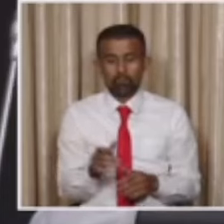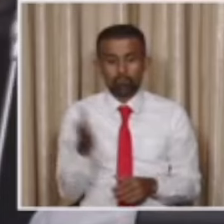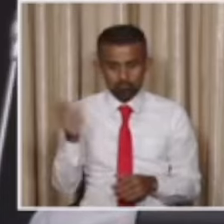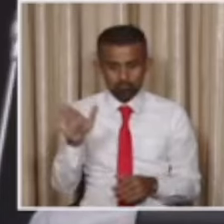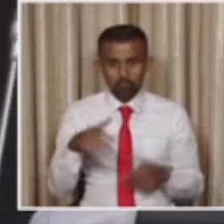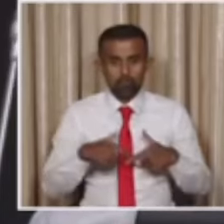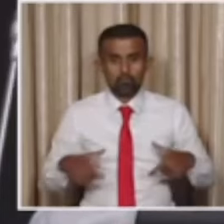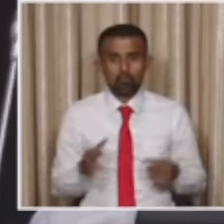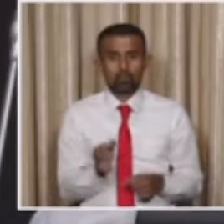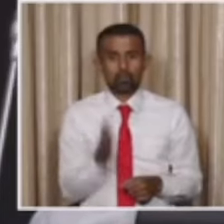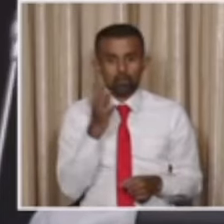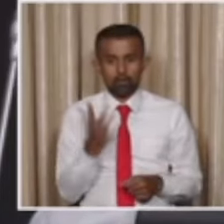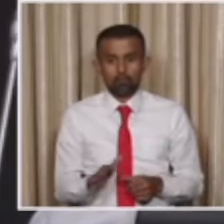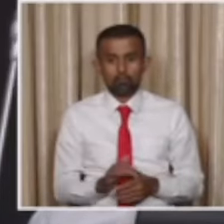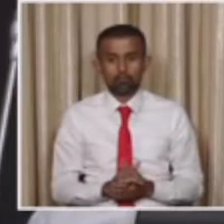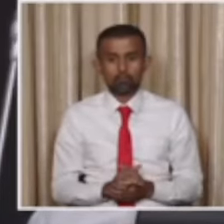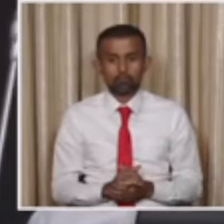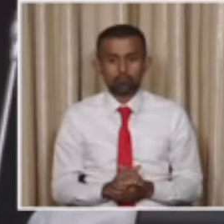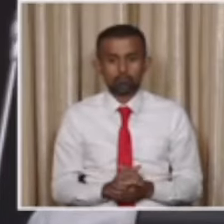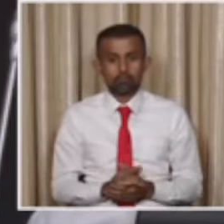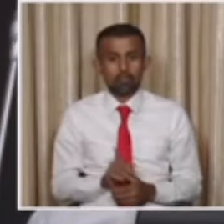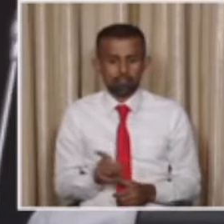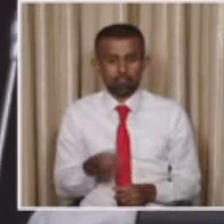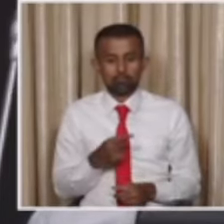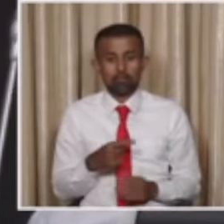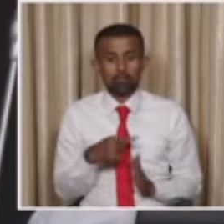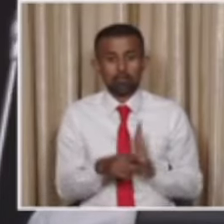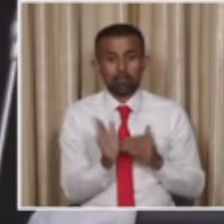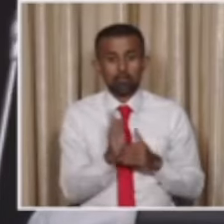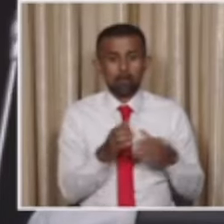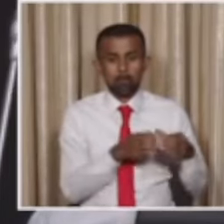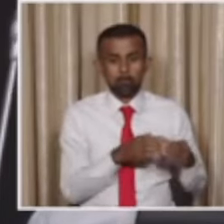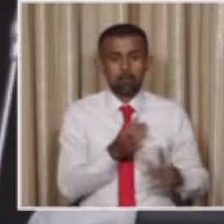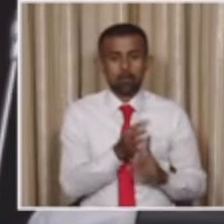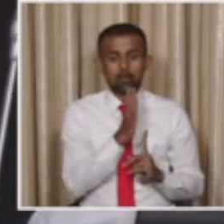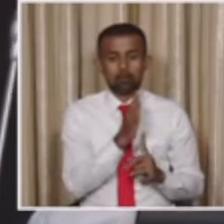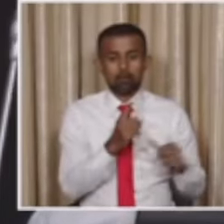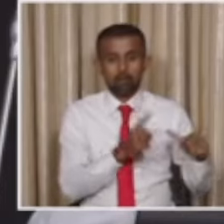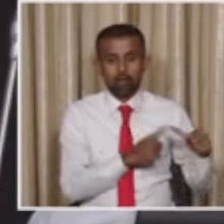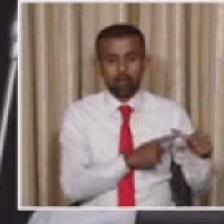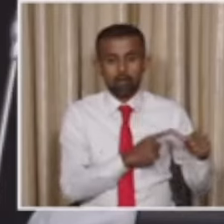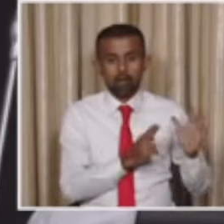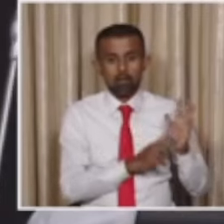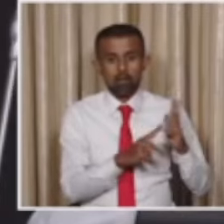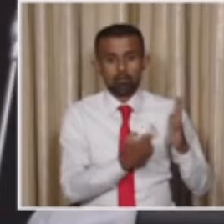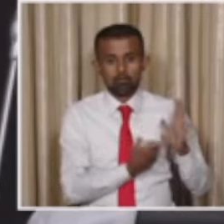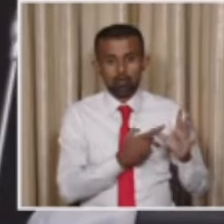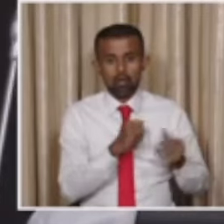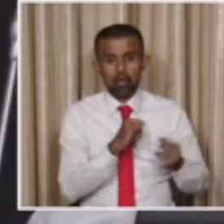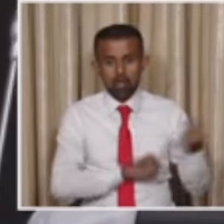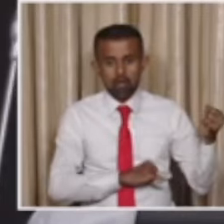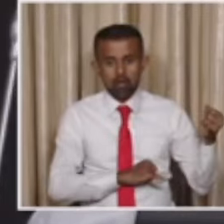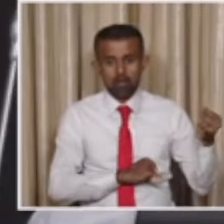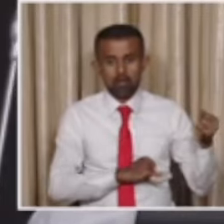මෙතුමාගේ තනතුර දානම් කරා. එදාම ගිහිල්ලා ශ්‍රී ලංකා නිදහස් පක්ෂයේ සභාපති ගරු අනුරයාප ලේකම්